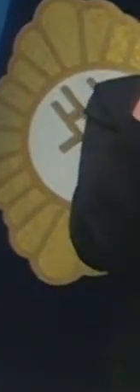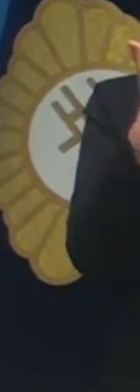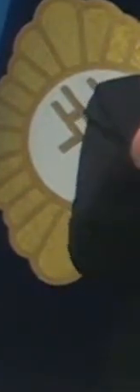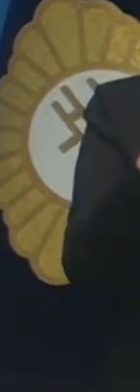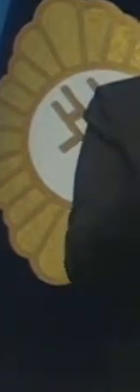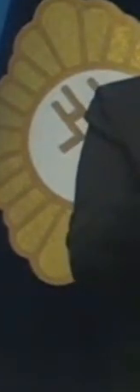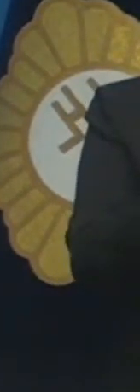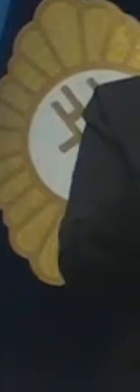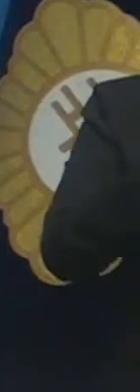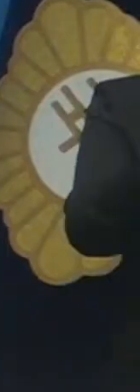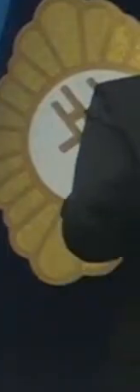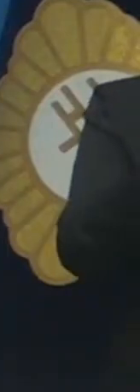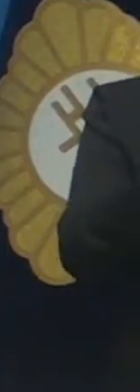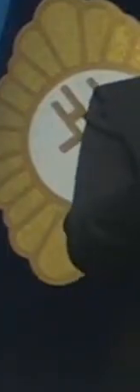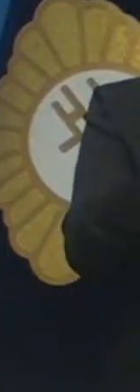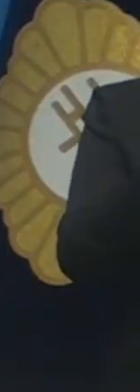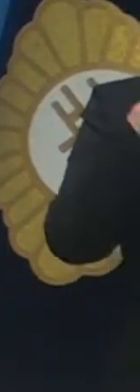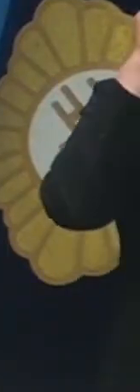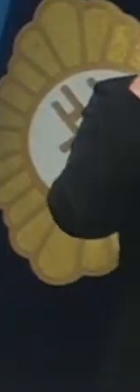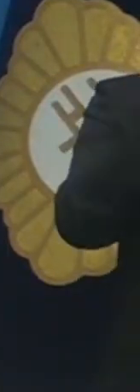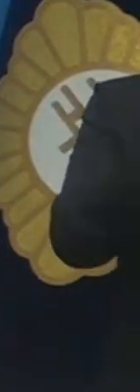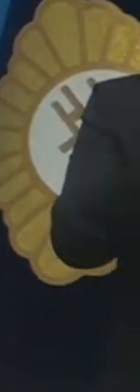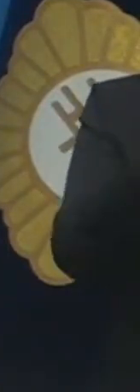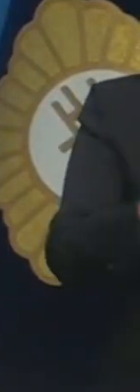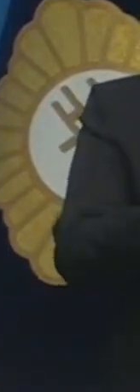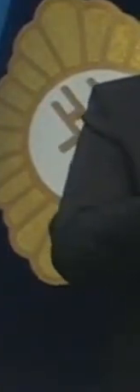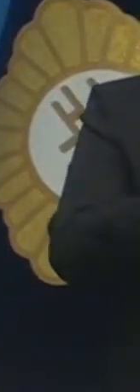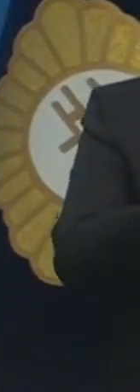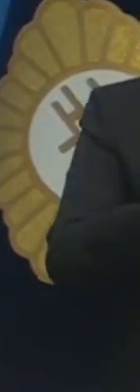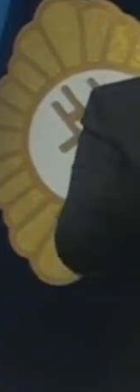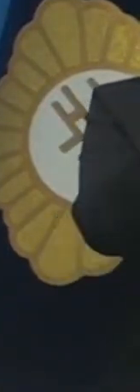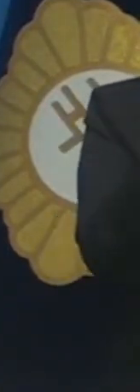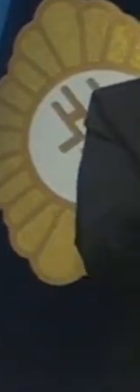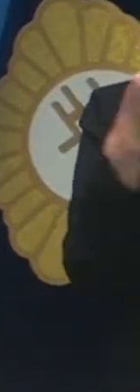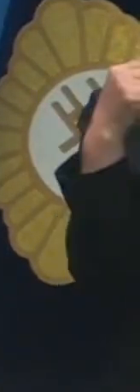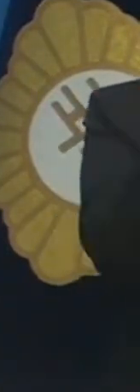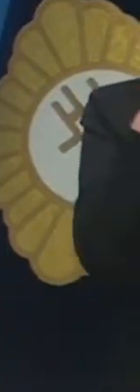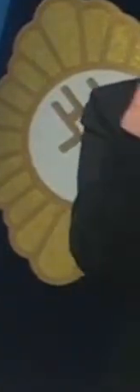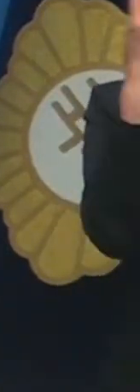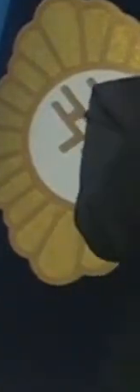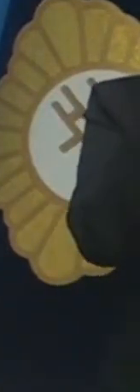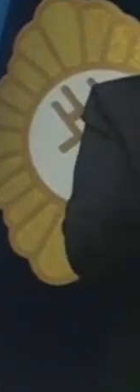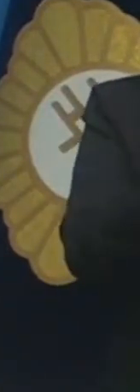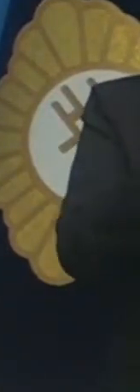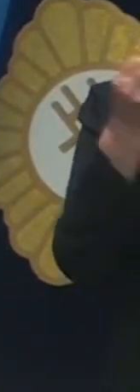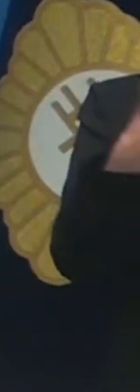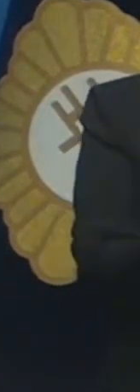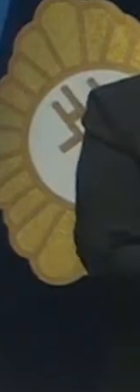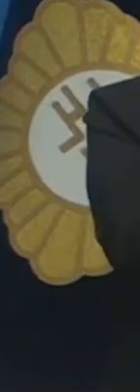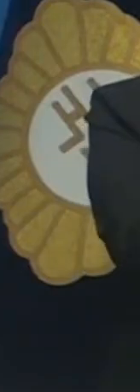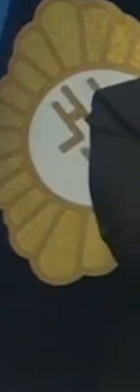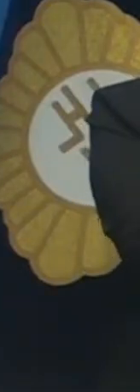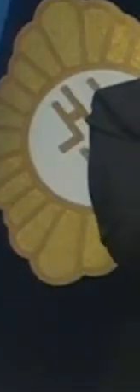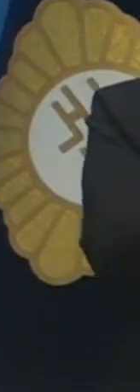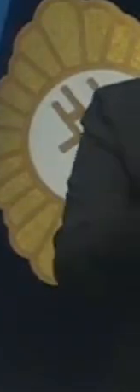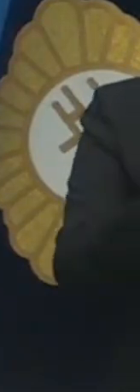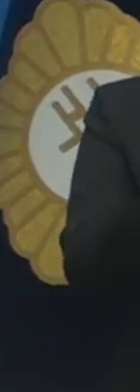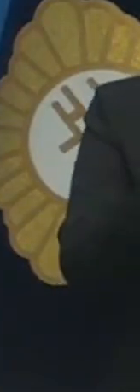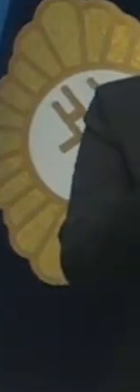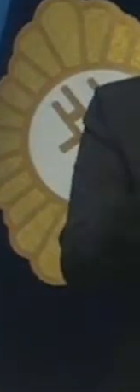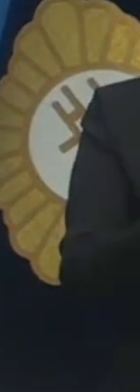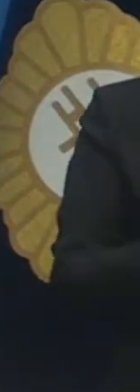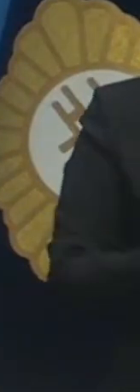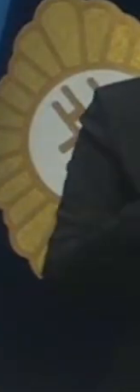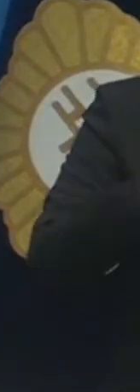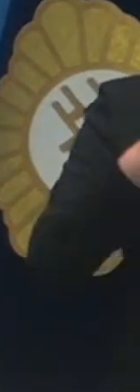절차를 통해 학내 연구 부정행위를 철저히 조사하고 재발을 방지할 수 있는 독립적이고